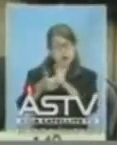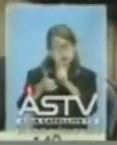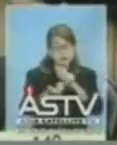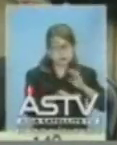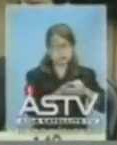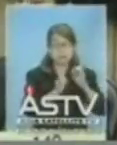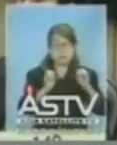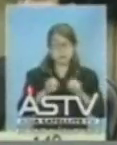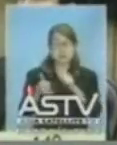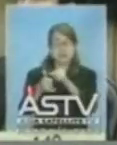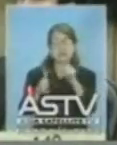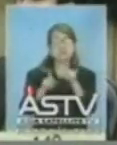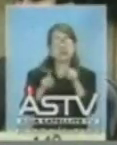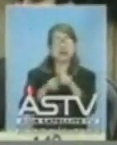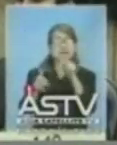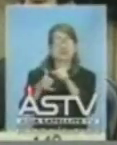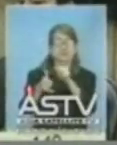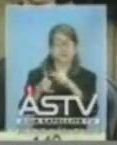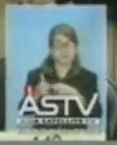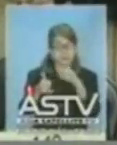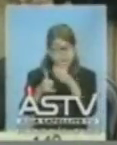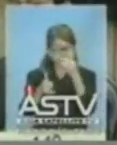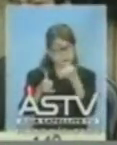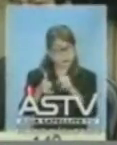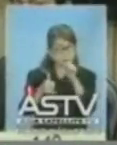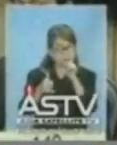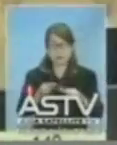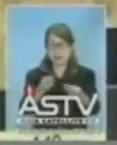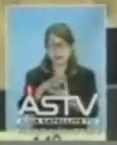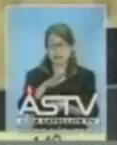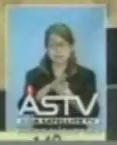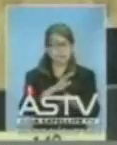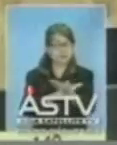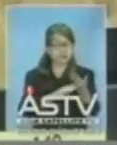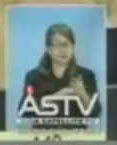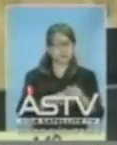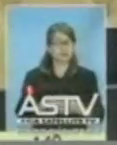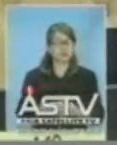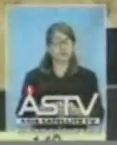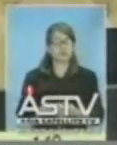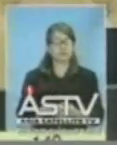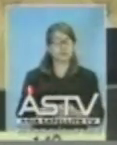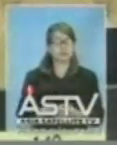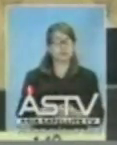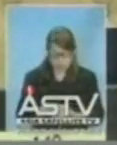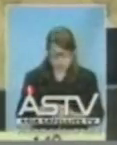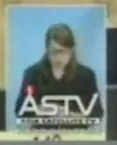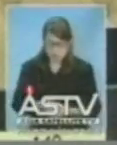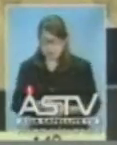งมติว่าจะอนุญาตให้ผู้ถูกกล่าวหาเพิ่มเติมพยานหลักฐานหรือไม่ไปฟังเสียงกันหน่อยครับ